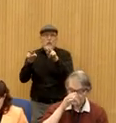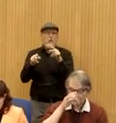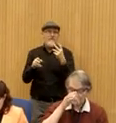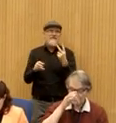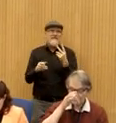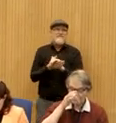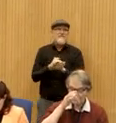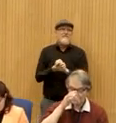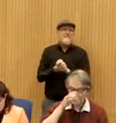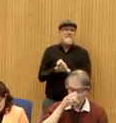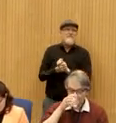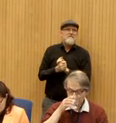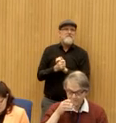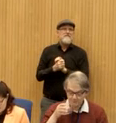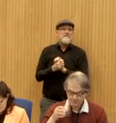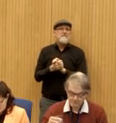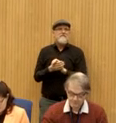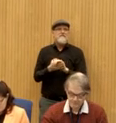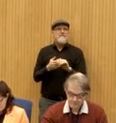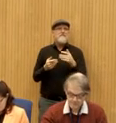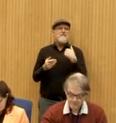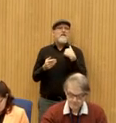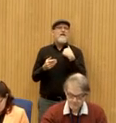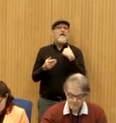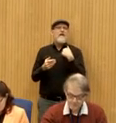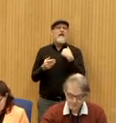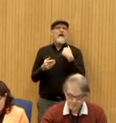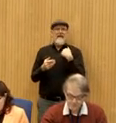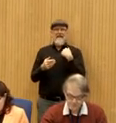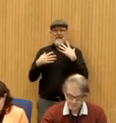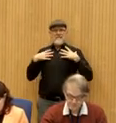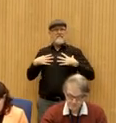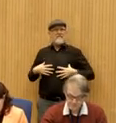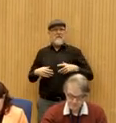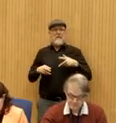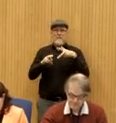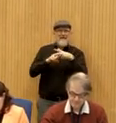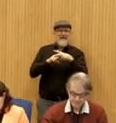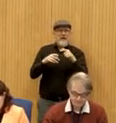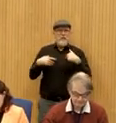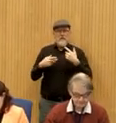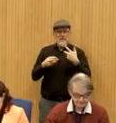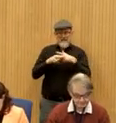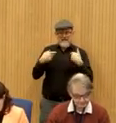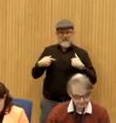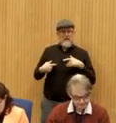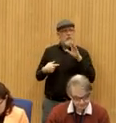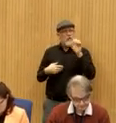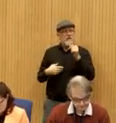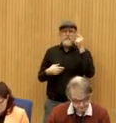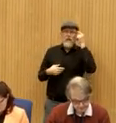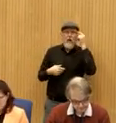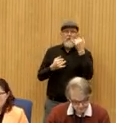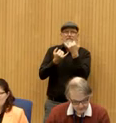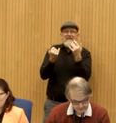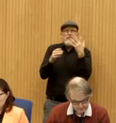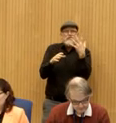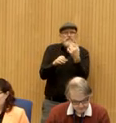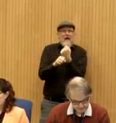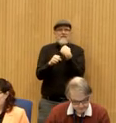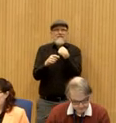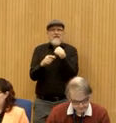Beeinträchtigung fühle. Das ermöglicht den Studierenden, neue Erfahrungen zu machen. Das nennt sich